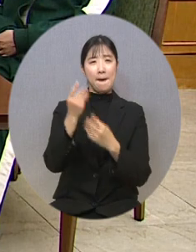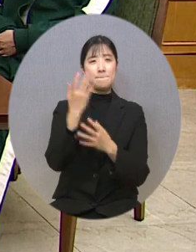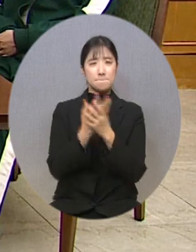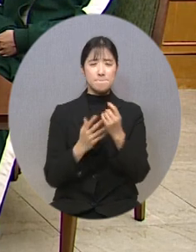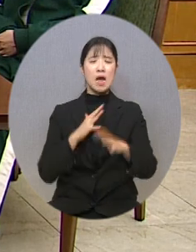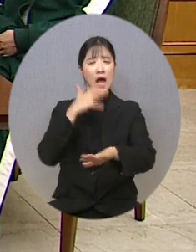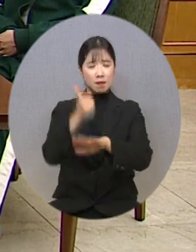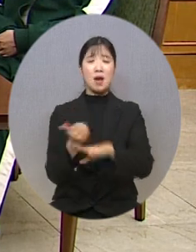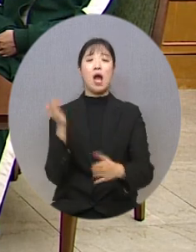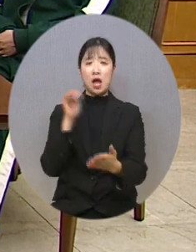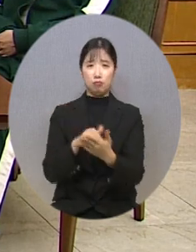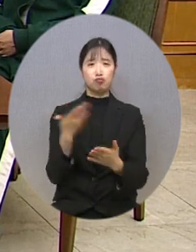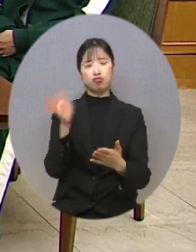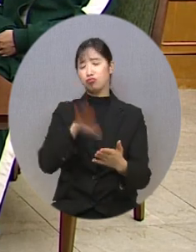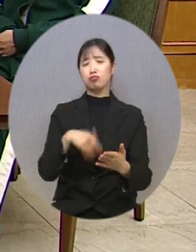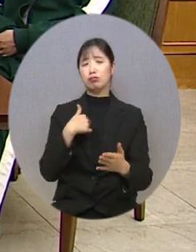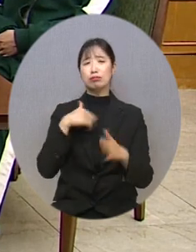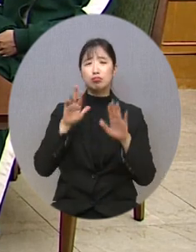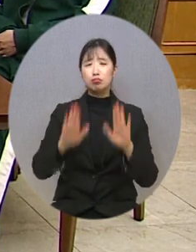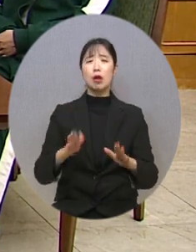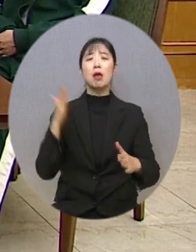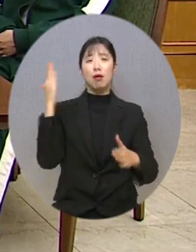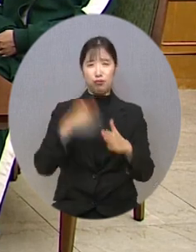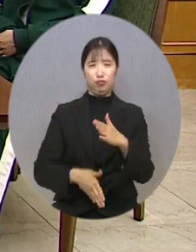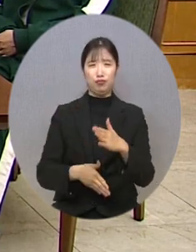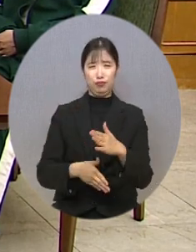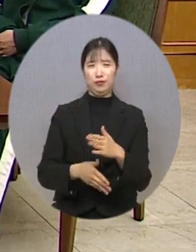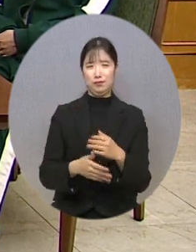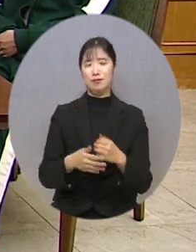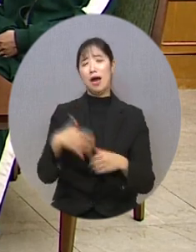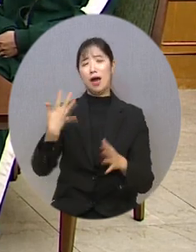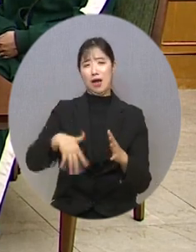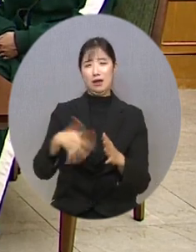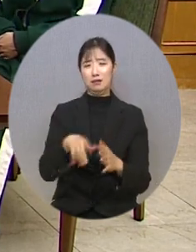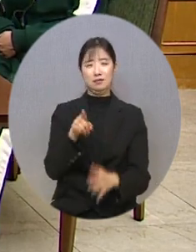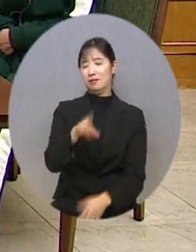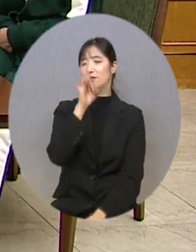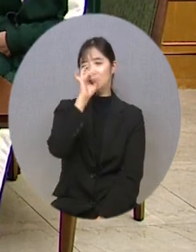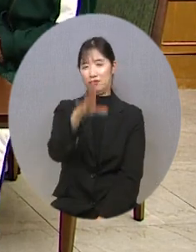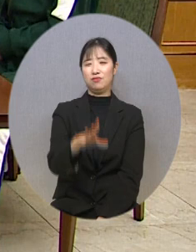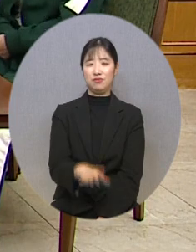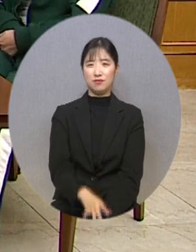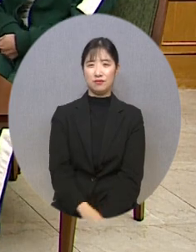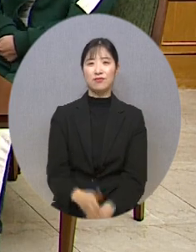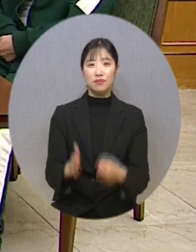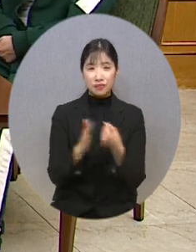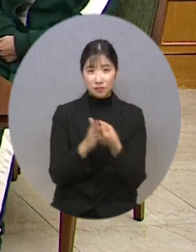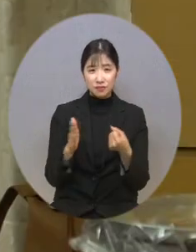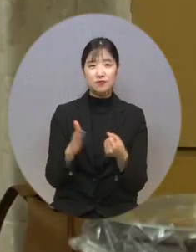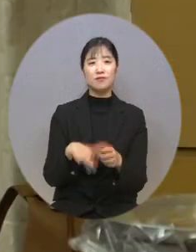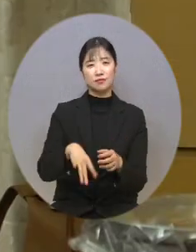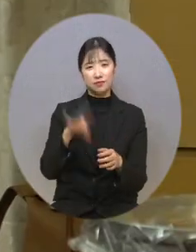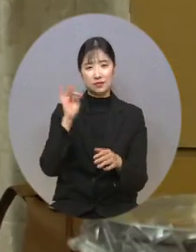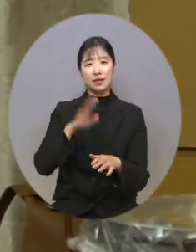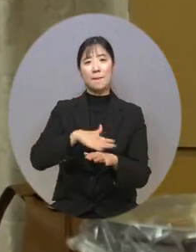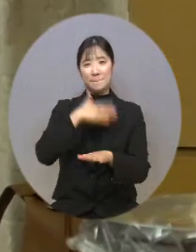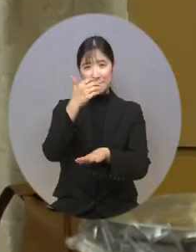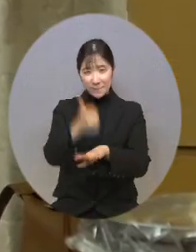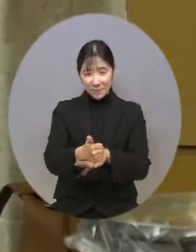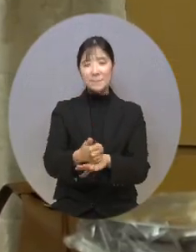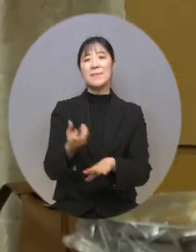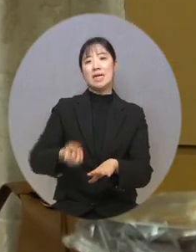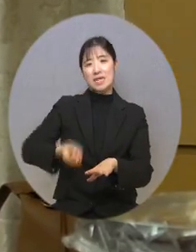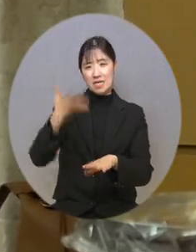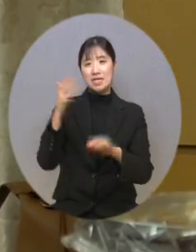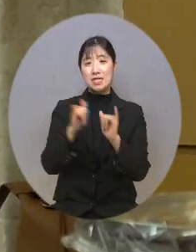근데 장갑을 저희가 아직 못 벗었어요. 저 장갑 갖고 있거든요. 이거 안 돼요. 이거는 안 되니까 일단 저기 마지막에 장식해